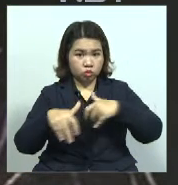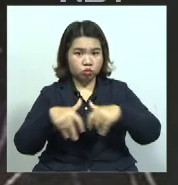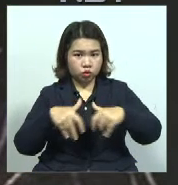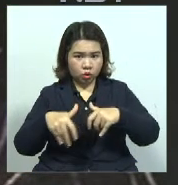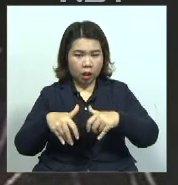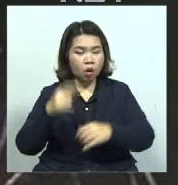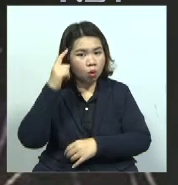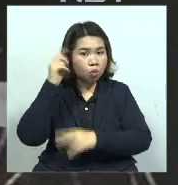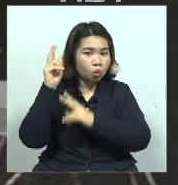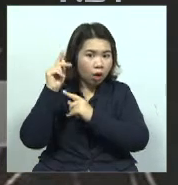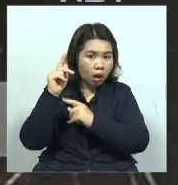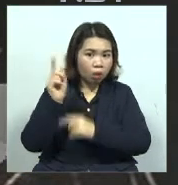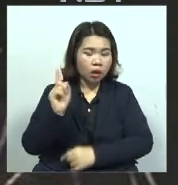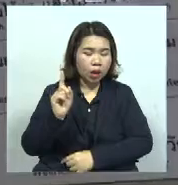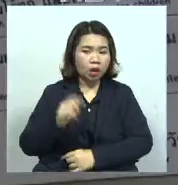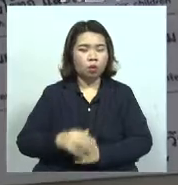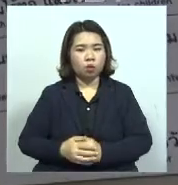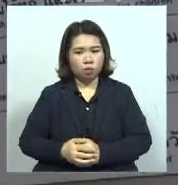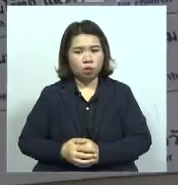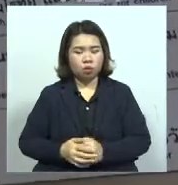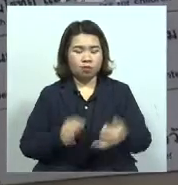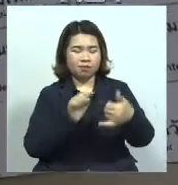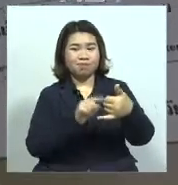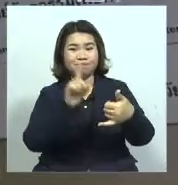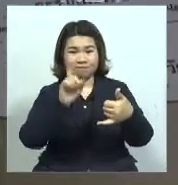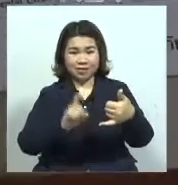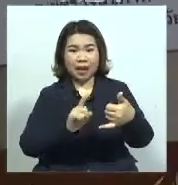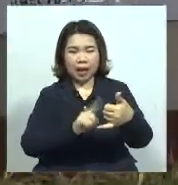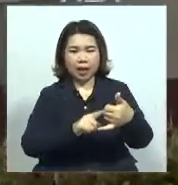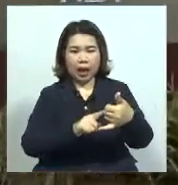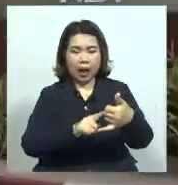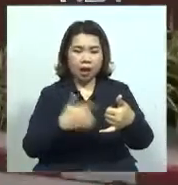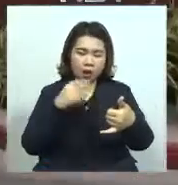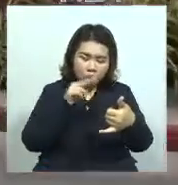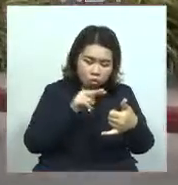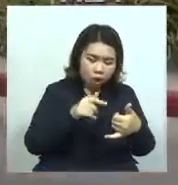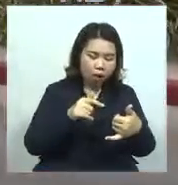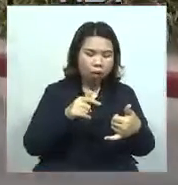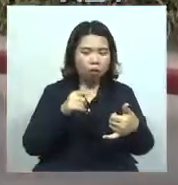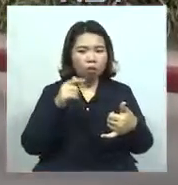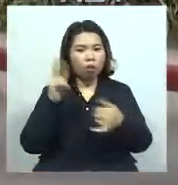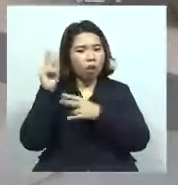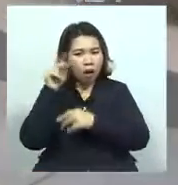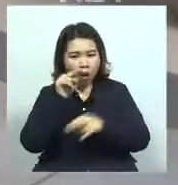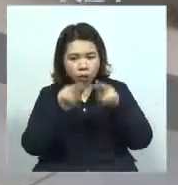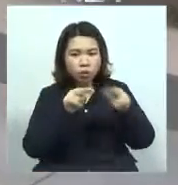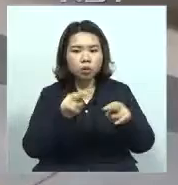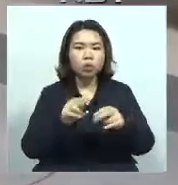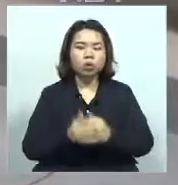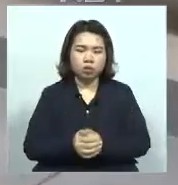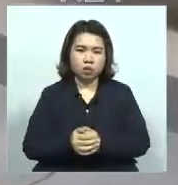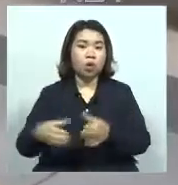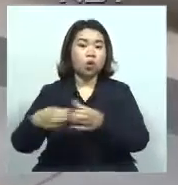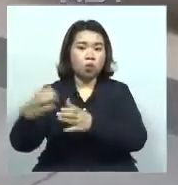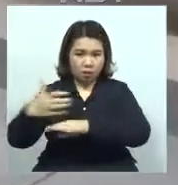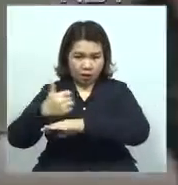ที่แล้วก็ทราบข่าวถึงการสูญเสียครั้งนี้ค่ะเดินทางมาติดตามข่าวนะคะรวมถึงมีนัก